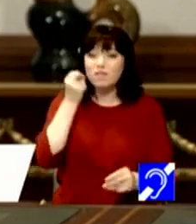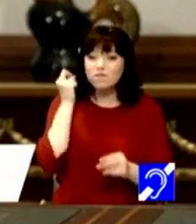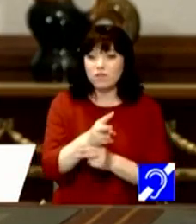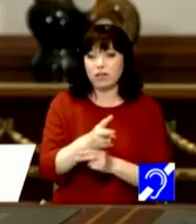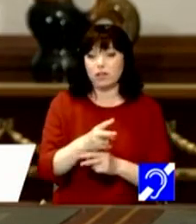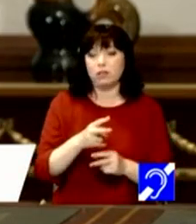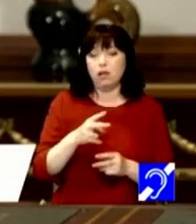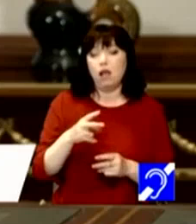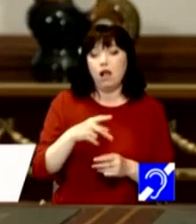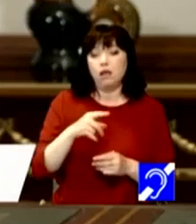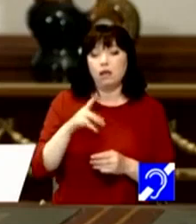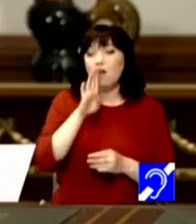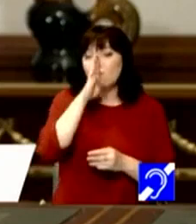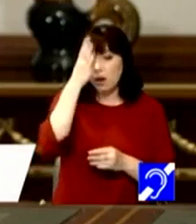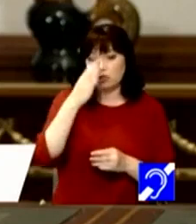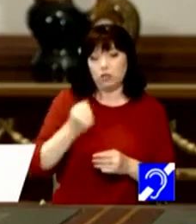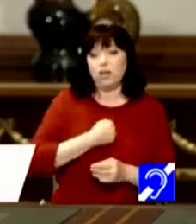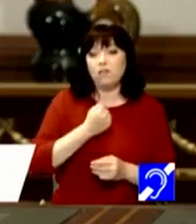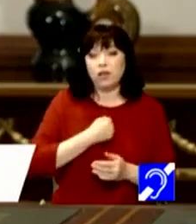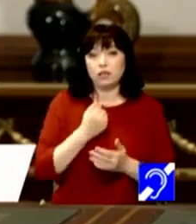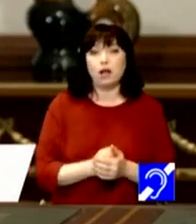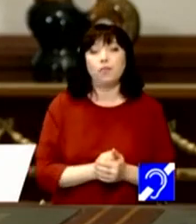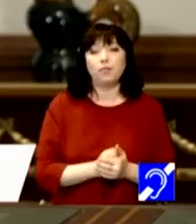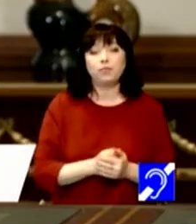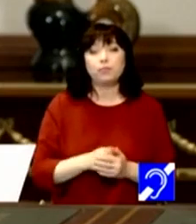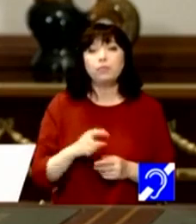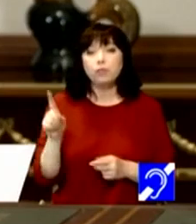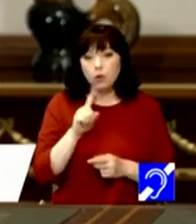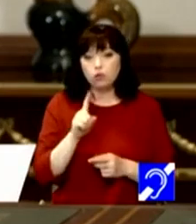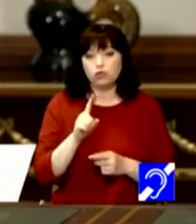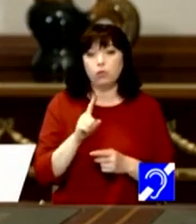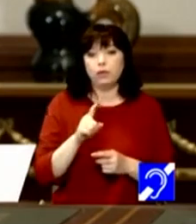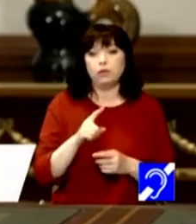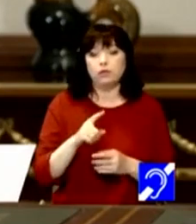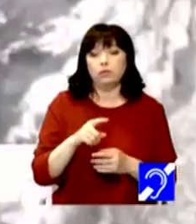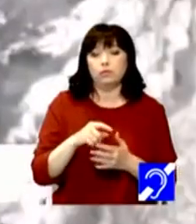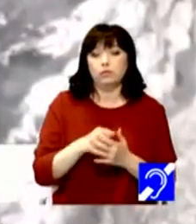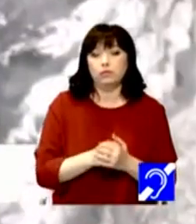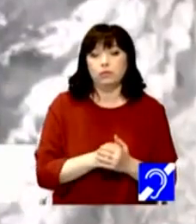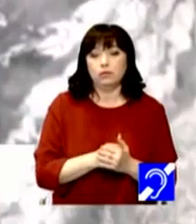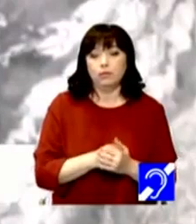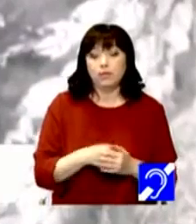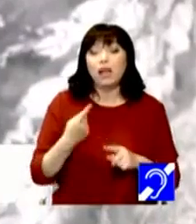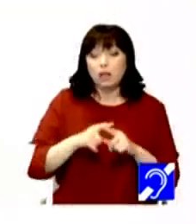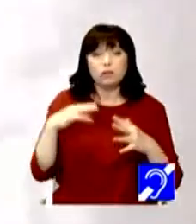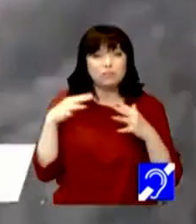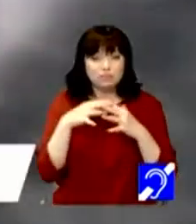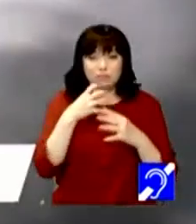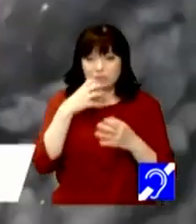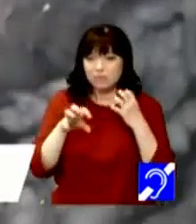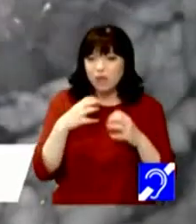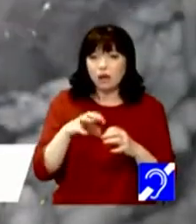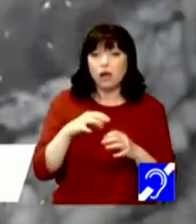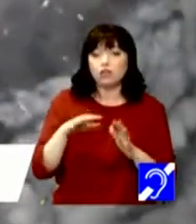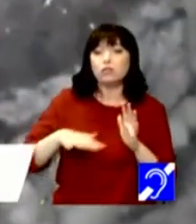загарбників. Колись другу за потужністю армію світу. Lupte aprige se dau și în